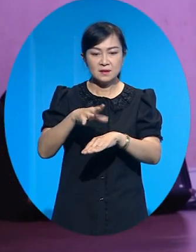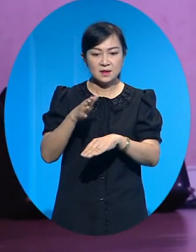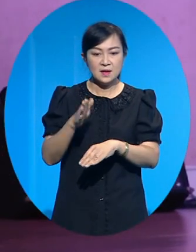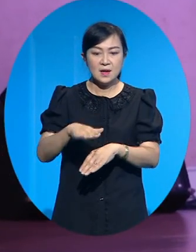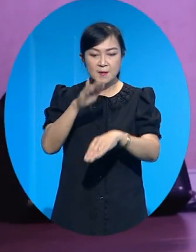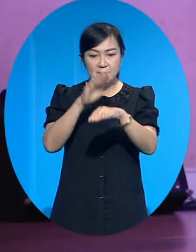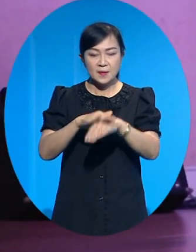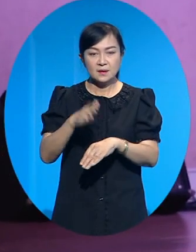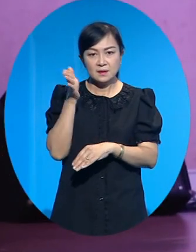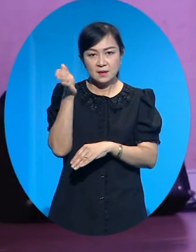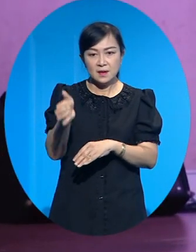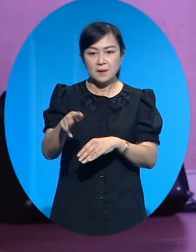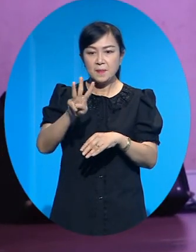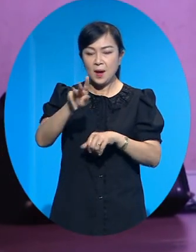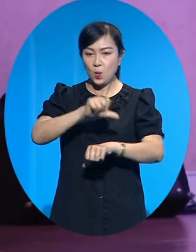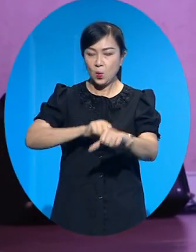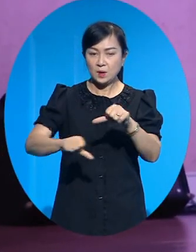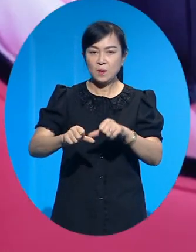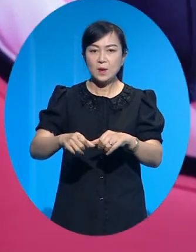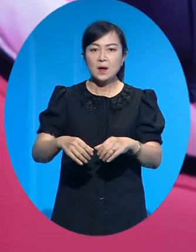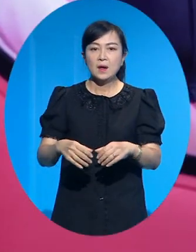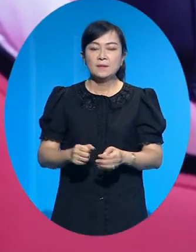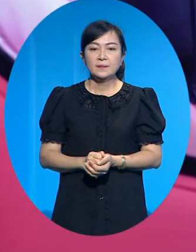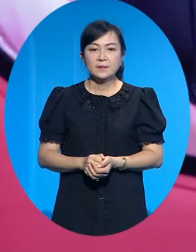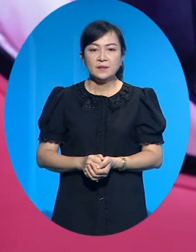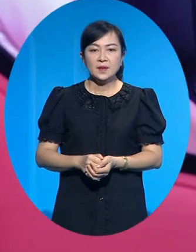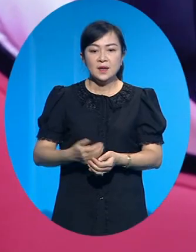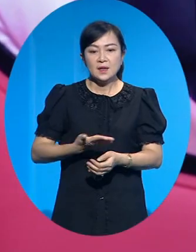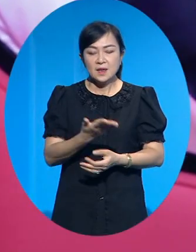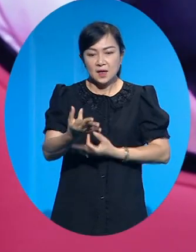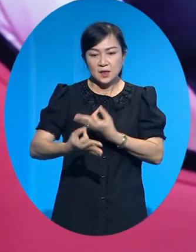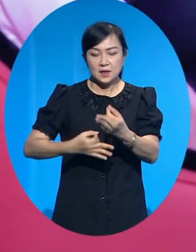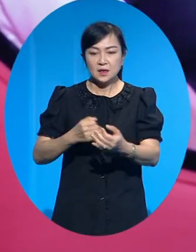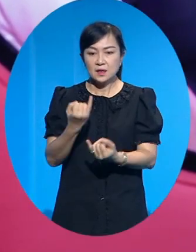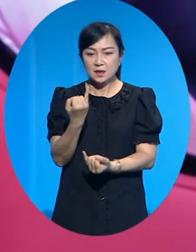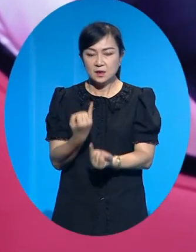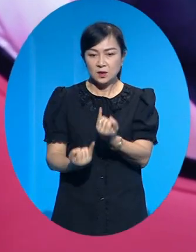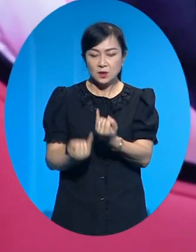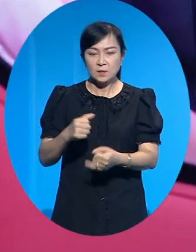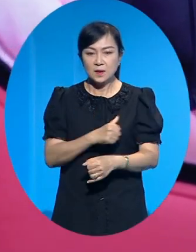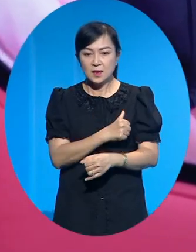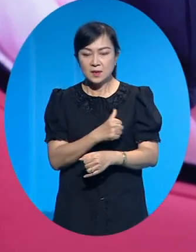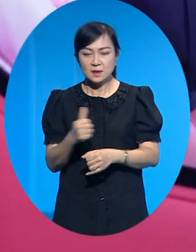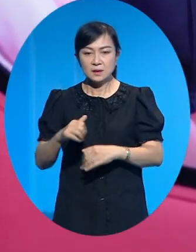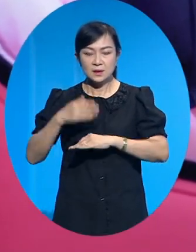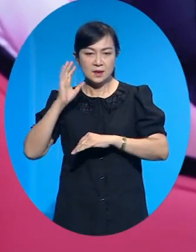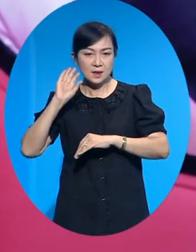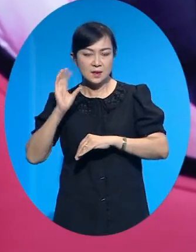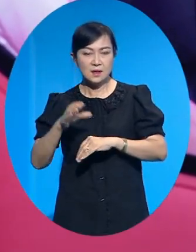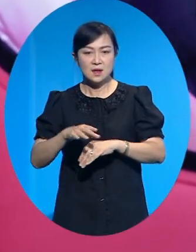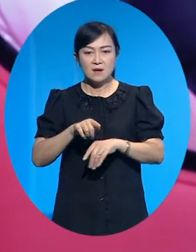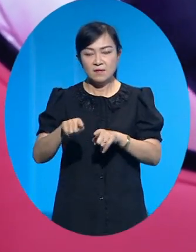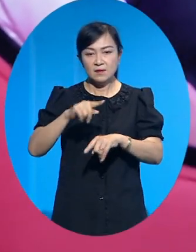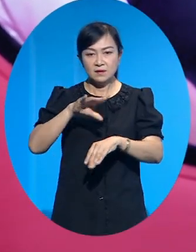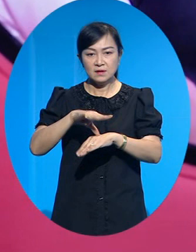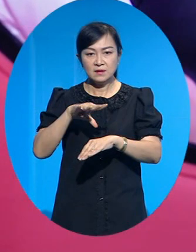tội phạm mạng, tầm quan trọng của quản trị mạng và bảo mật thông tin của doanh nghiệp. Các đại biểu tham dự đã cùng thảo luận về chủ đề vượt thách thức nắm tương